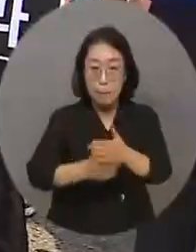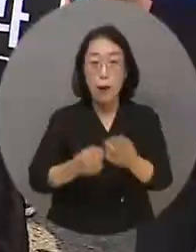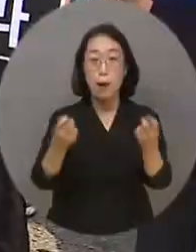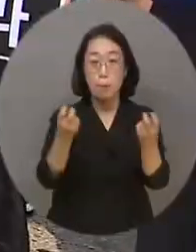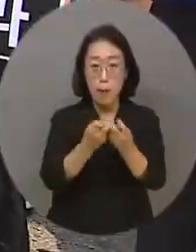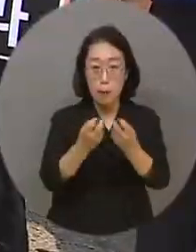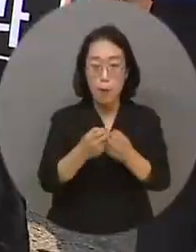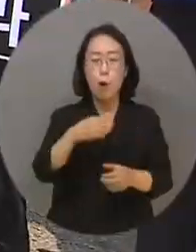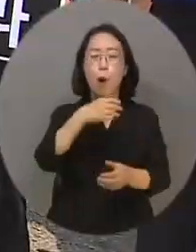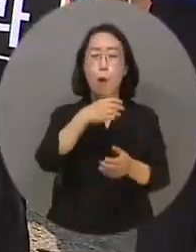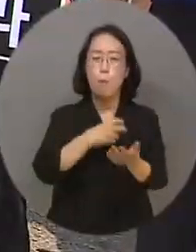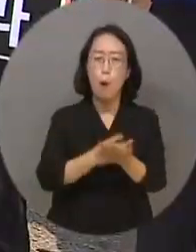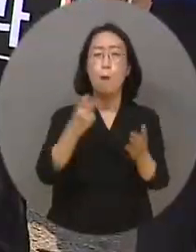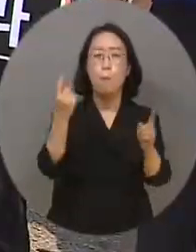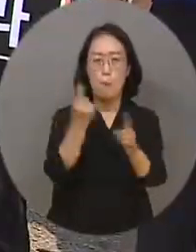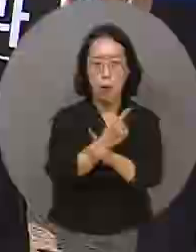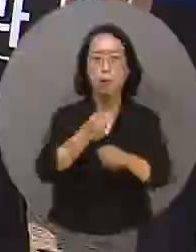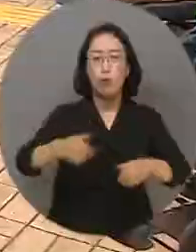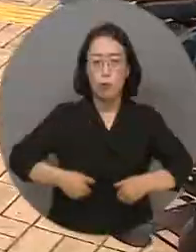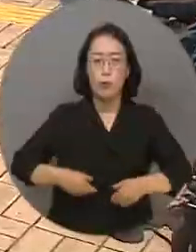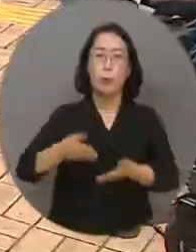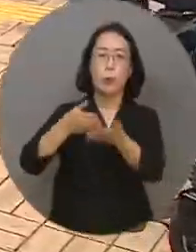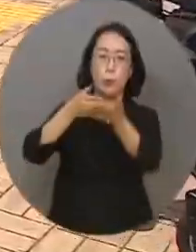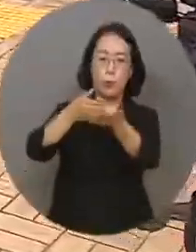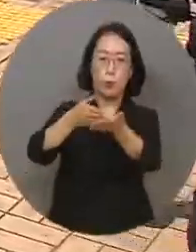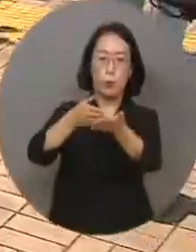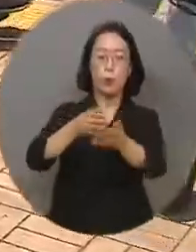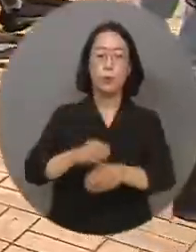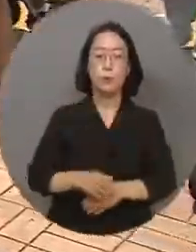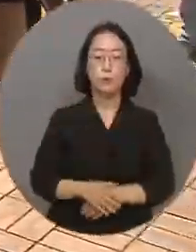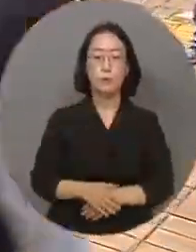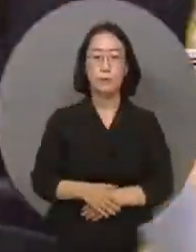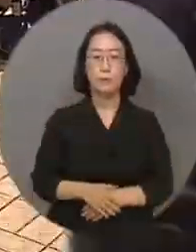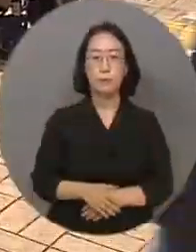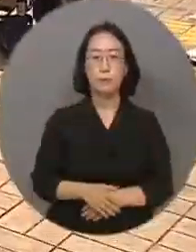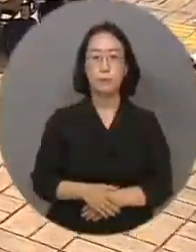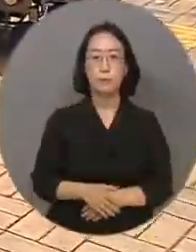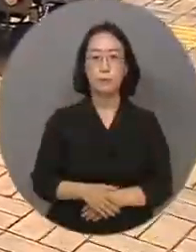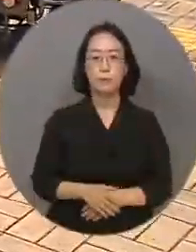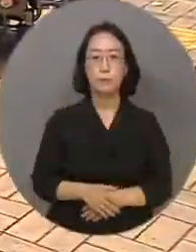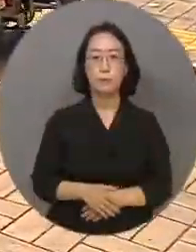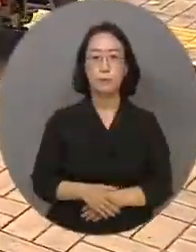국민기초생활보장법 개정을 촉구했습니다. 복지TV 뉴스 최유라입니다.